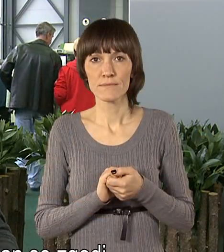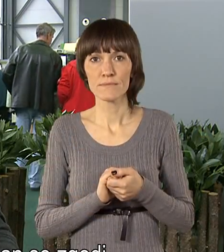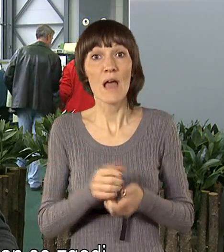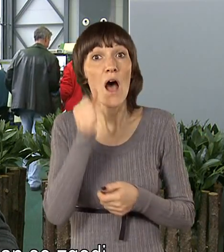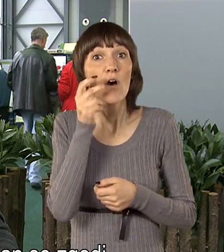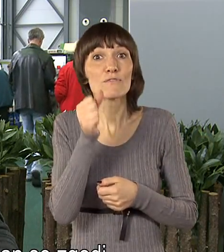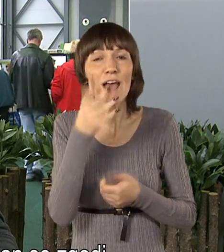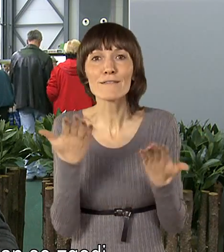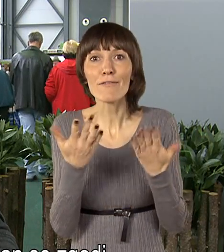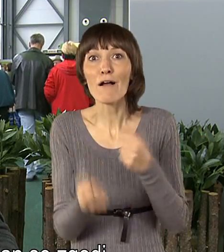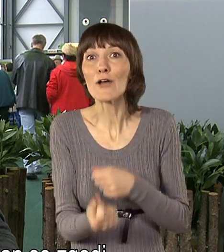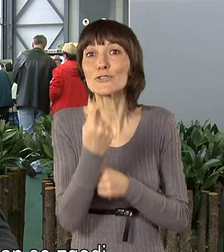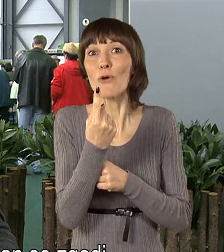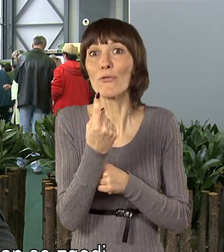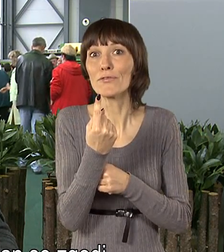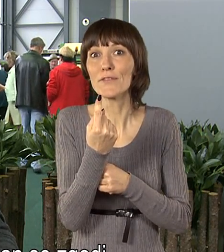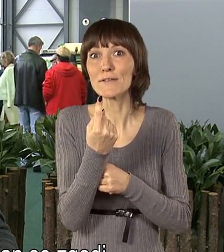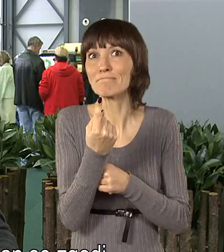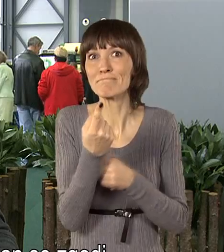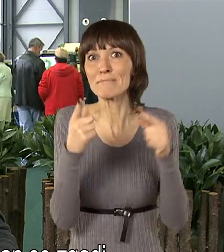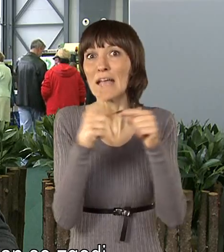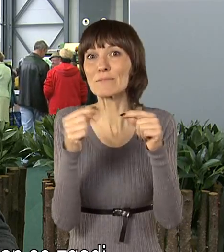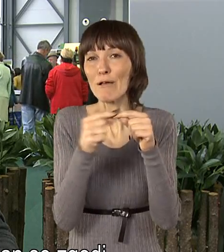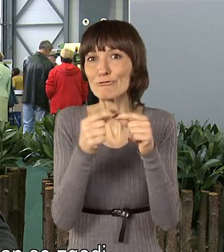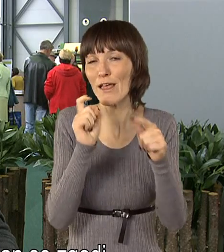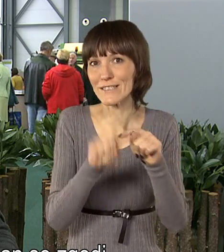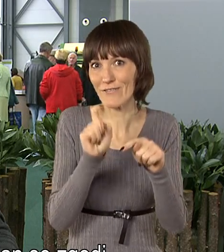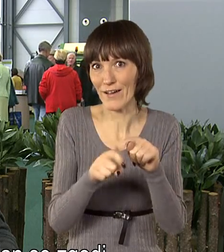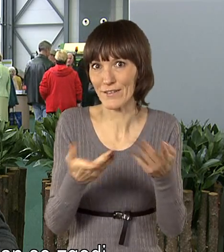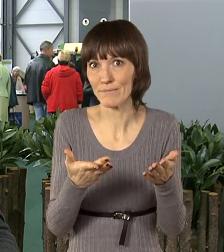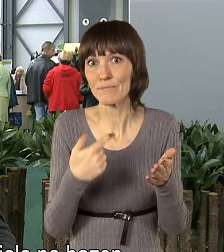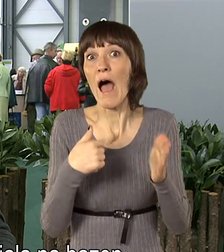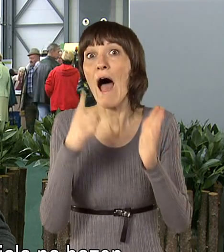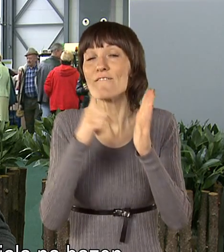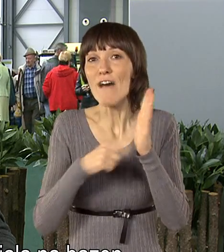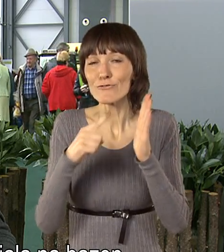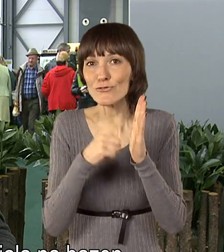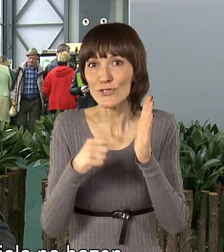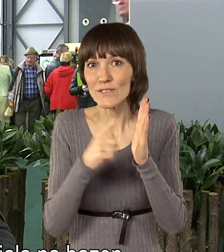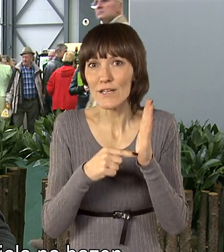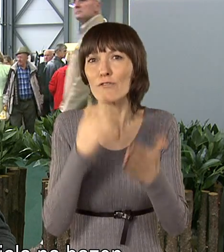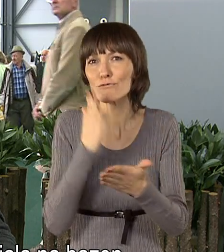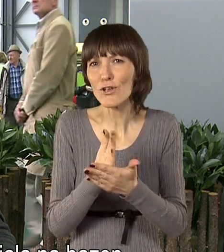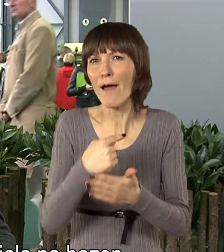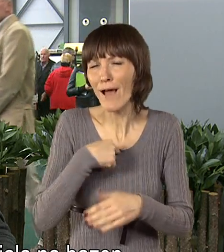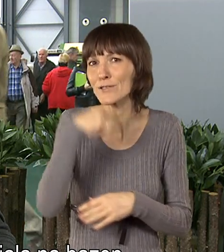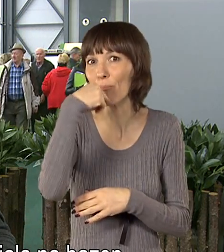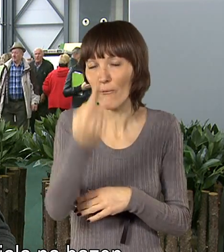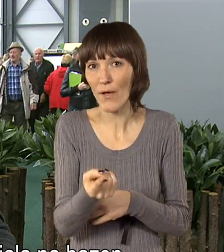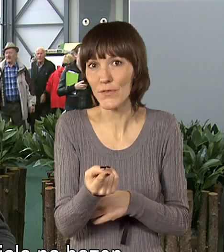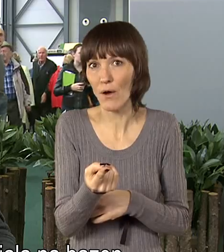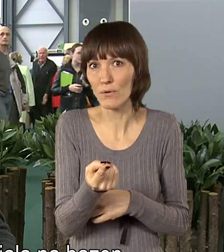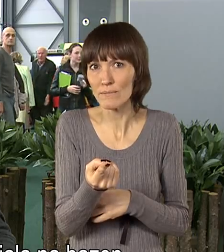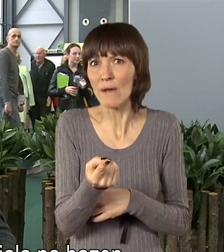Vsak dan se zgodi kaj takega zelo hecnega, ne. Večkrat sem že rekel, ja,